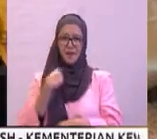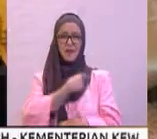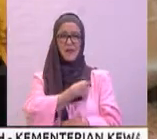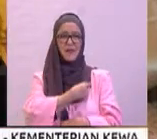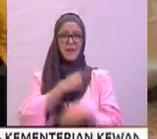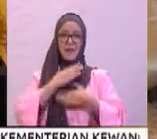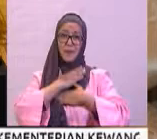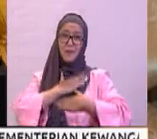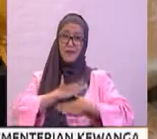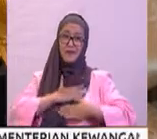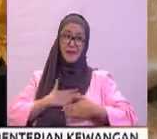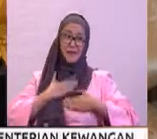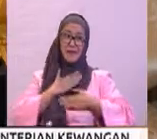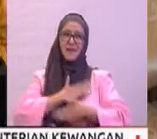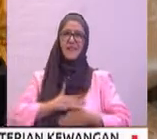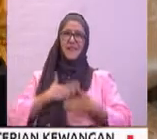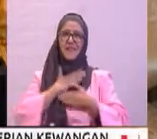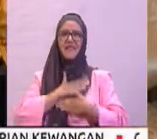Untuk kita